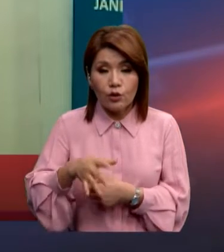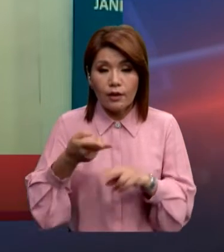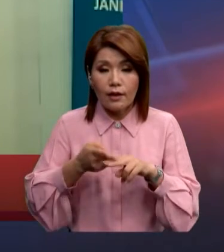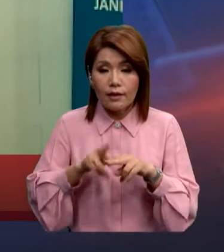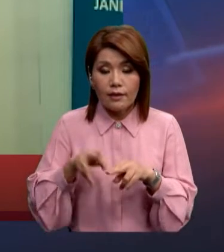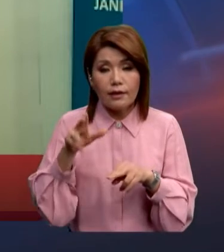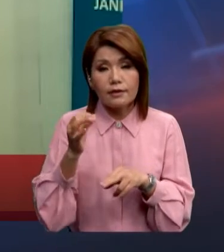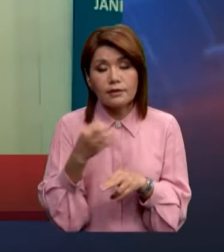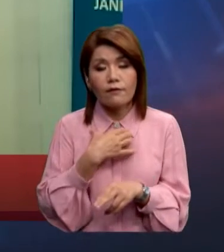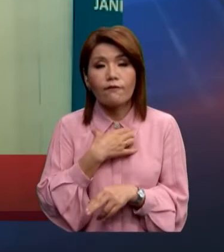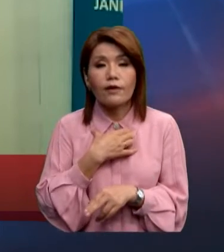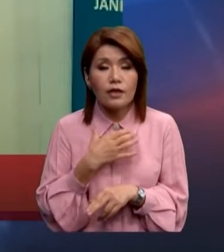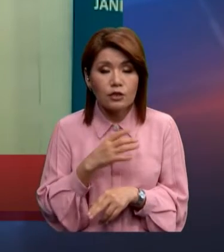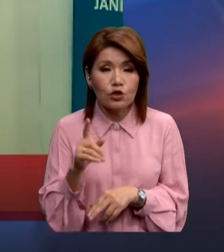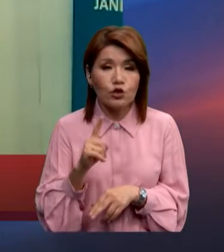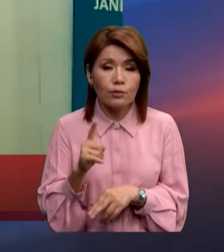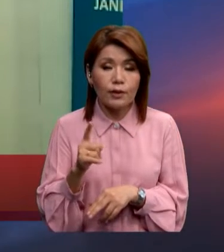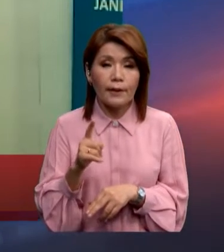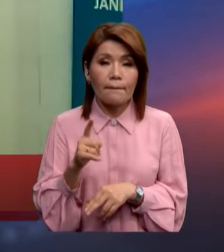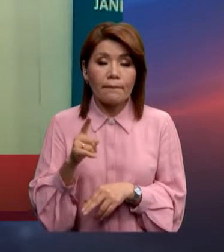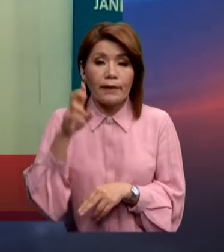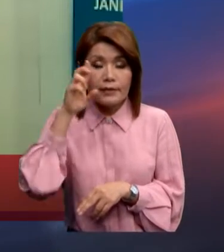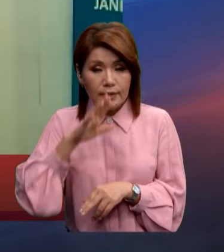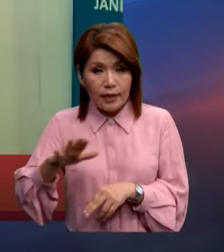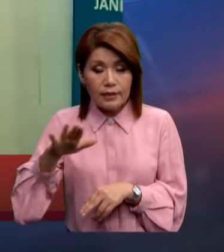сейчас стратегически важен, чтобы страны